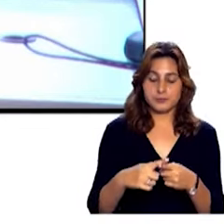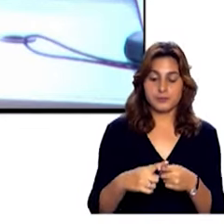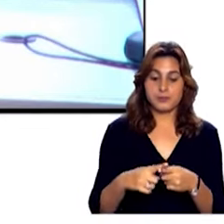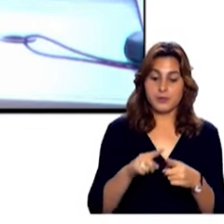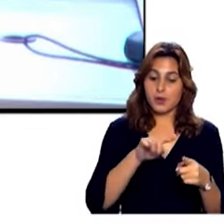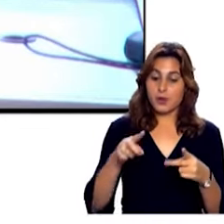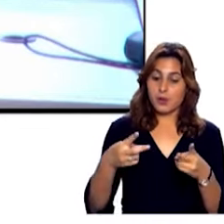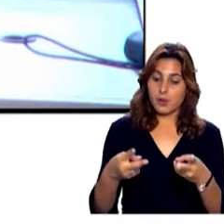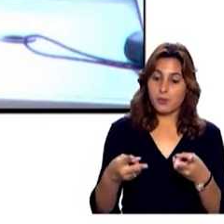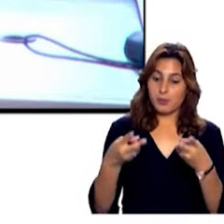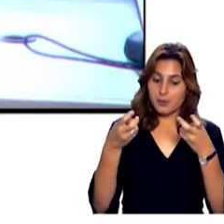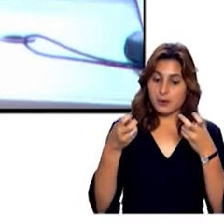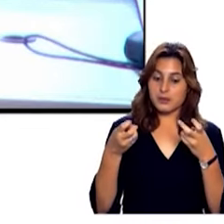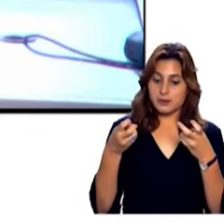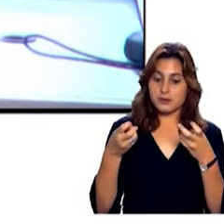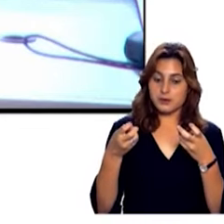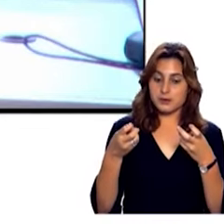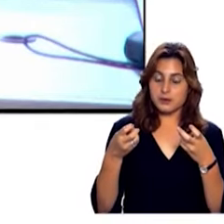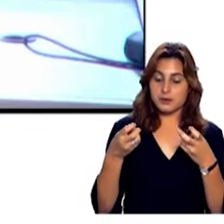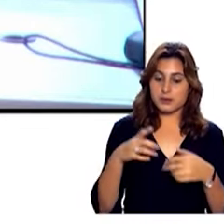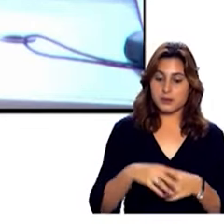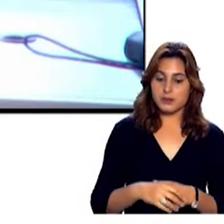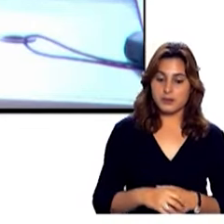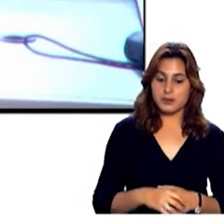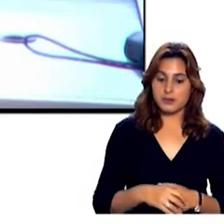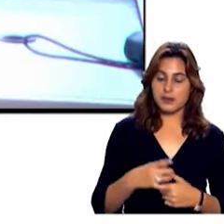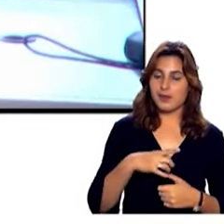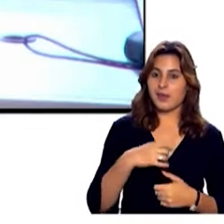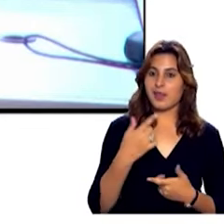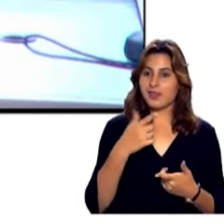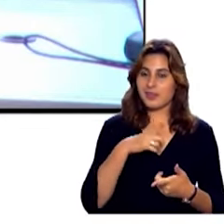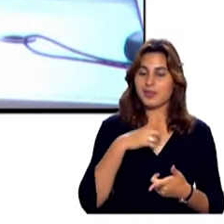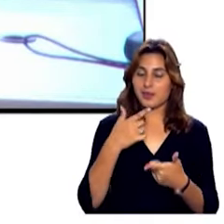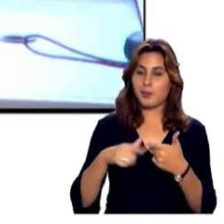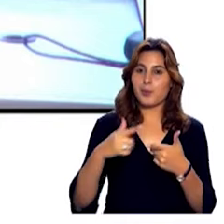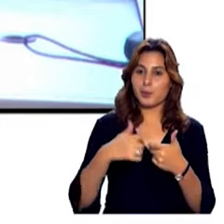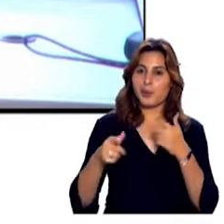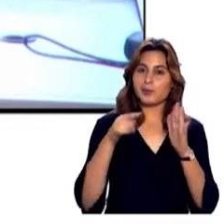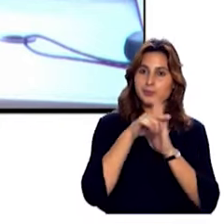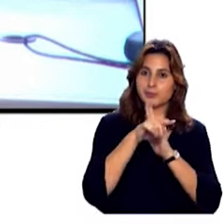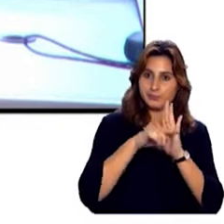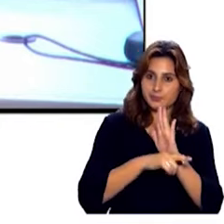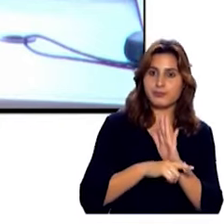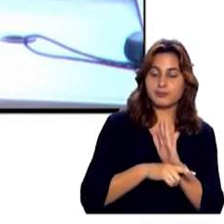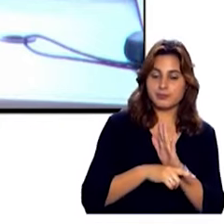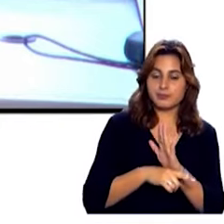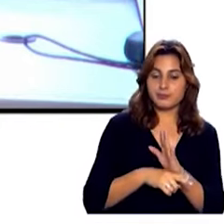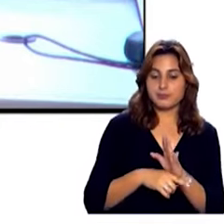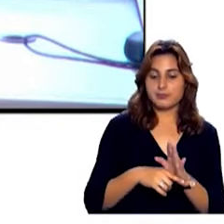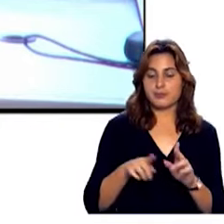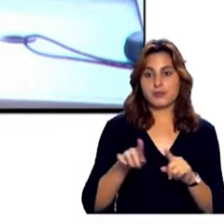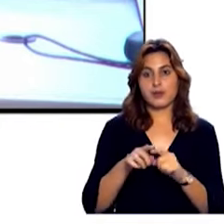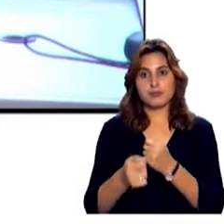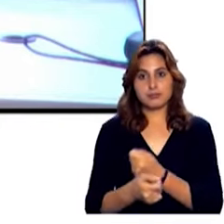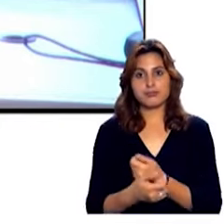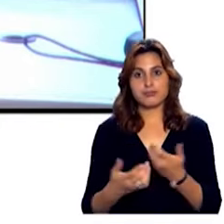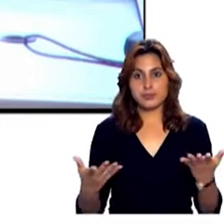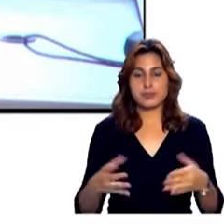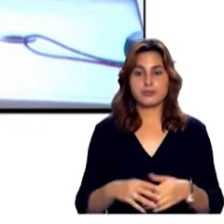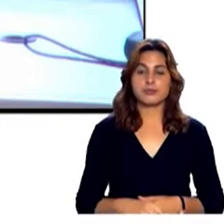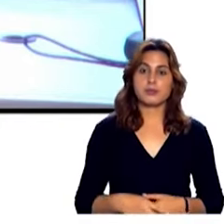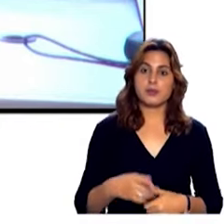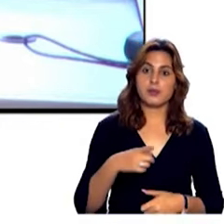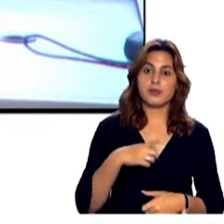fallait d'abord passer devant la Chambre des requêtes Pour ensuite être distribué dans une autre Chambre donc Elle avait exactement l'effet Inverse de ce qui